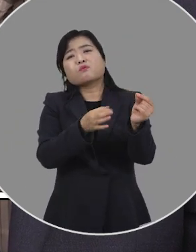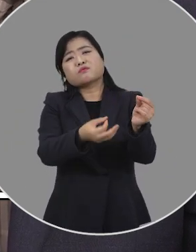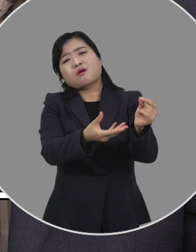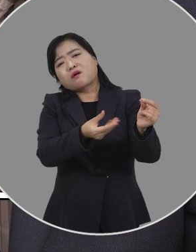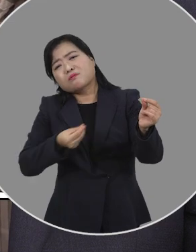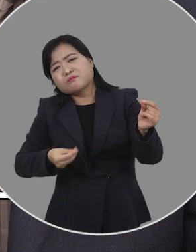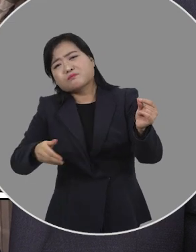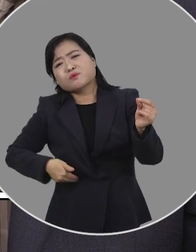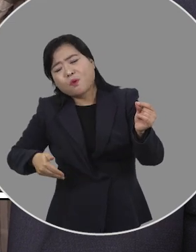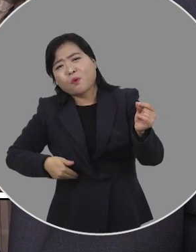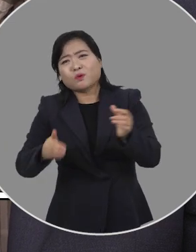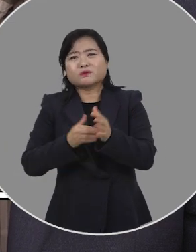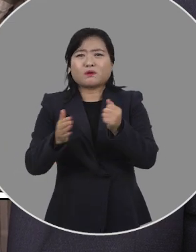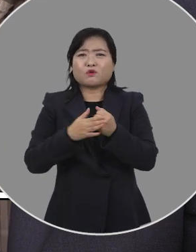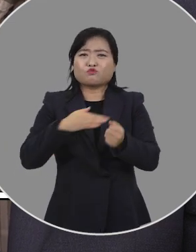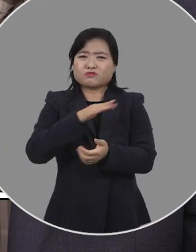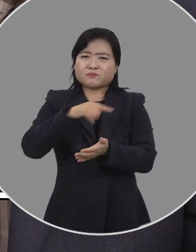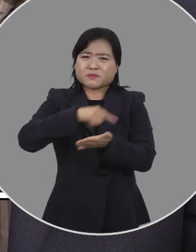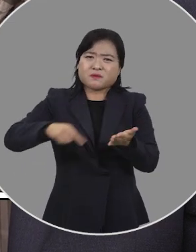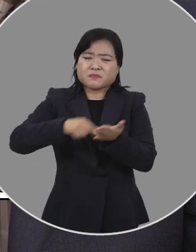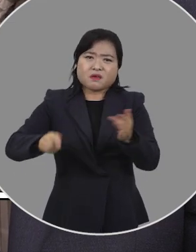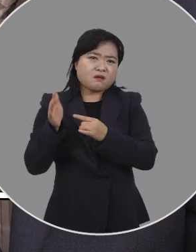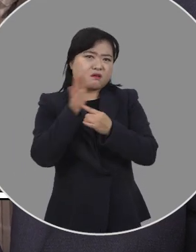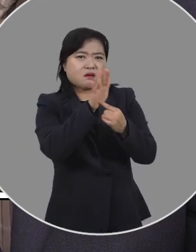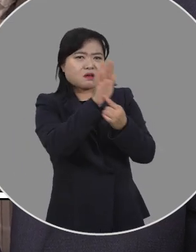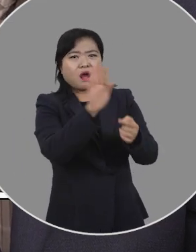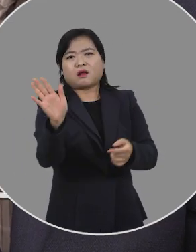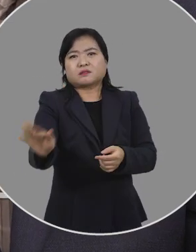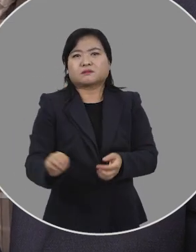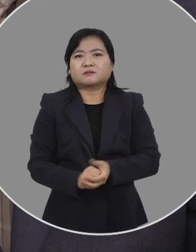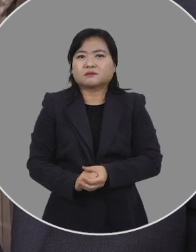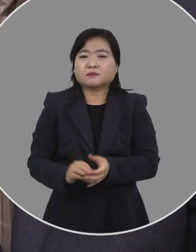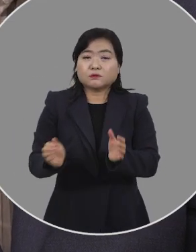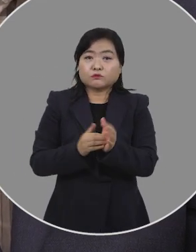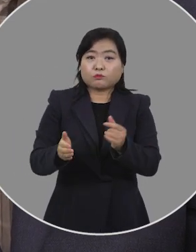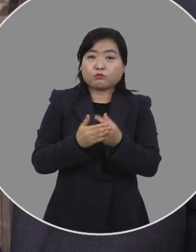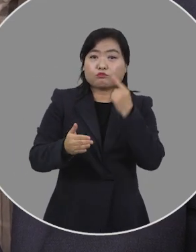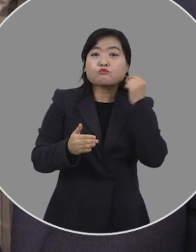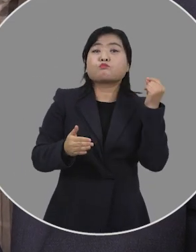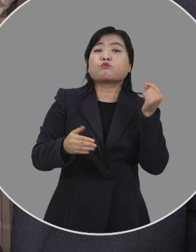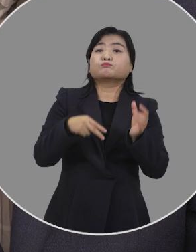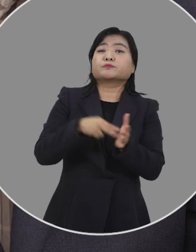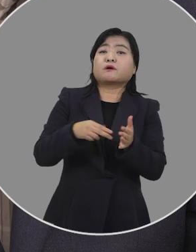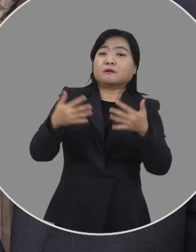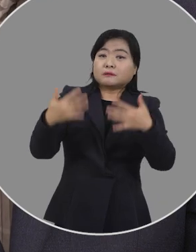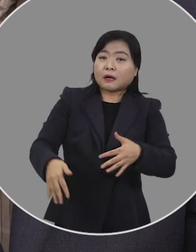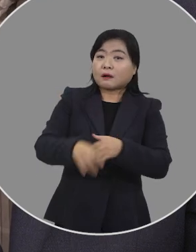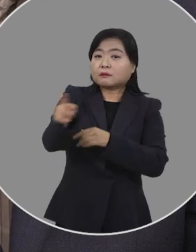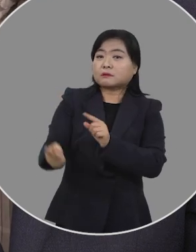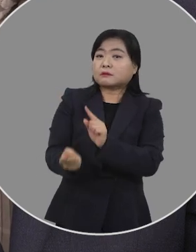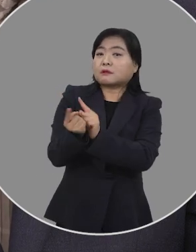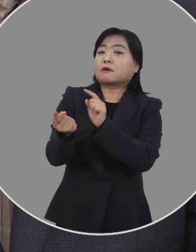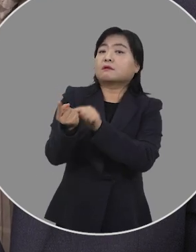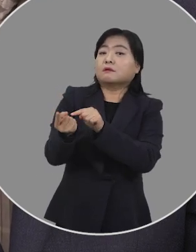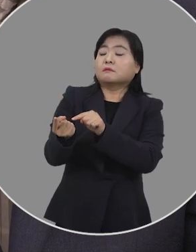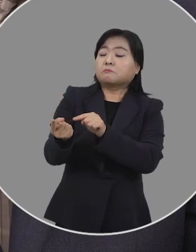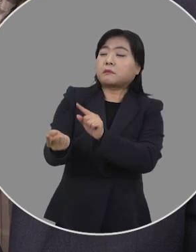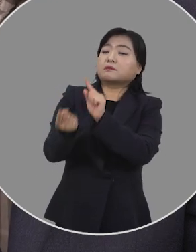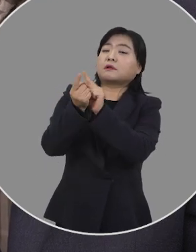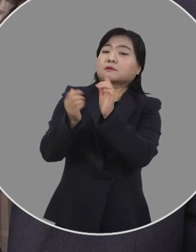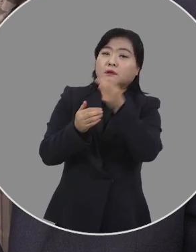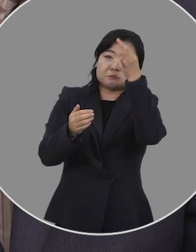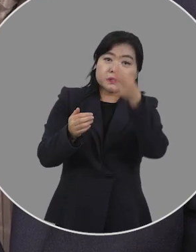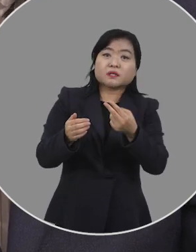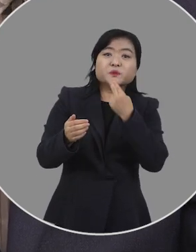필요할 때는 얘기 안 했거든요. 그러니까 이제 일본은 약한 상대를 만나서 지나가